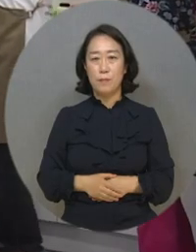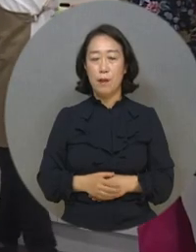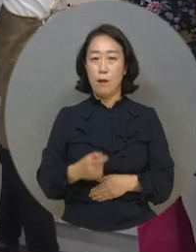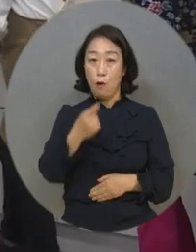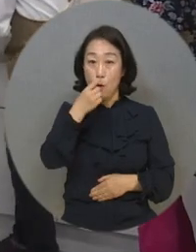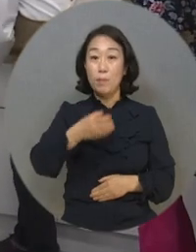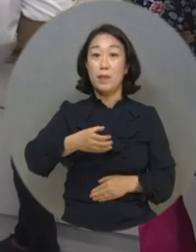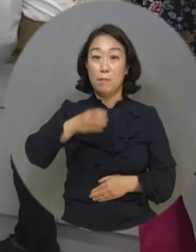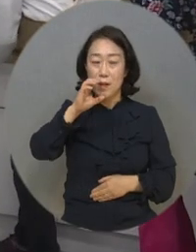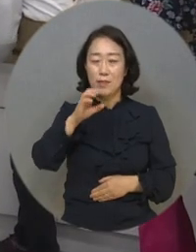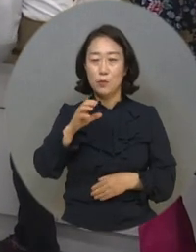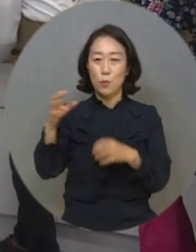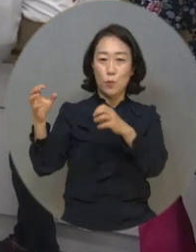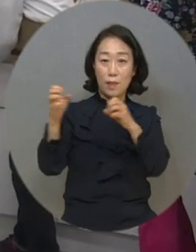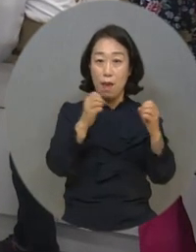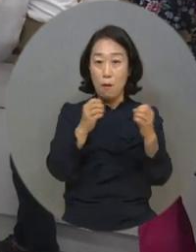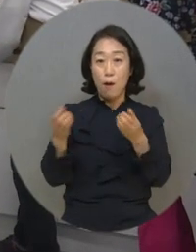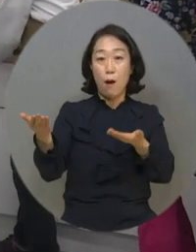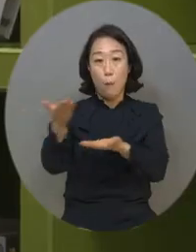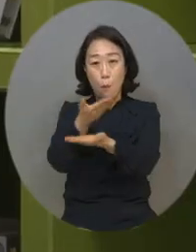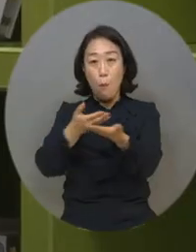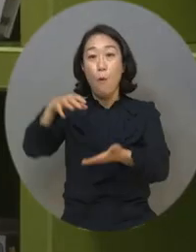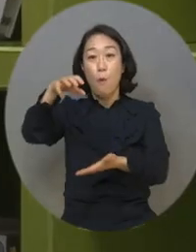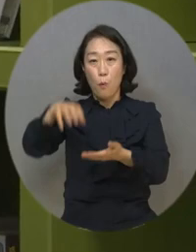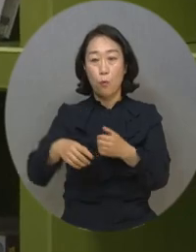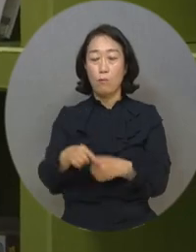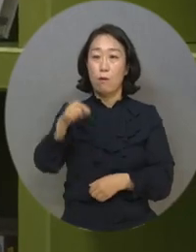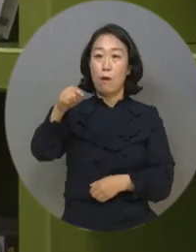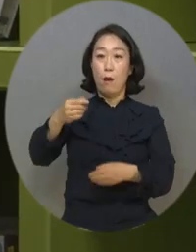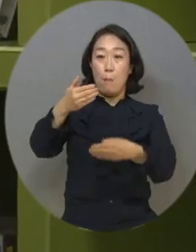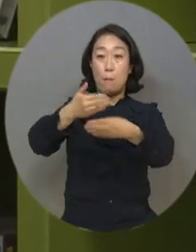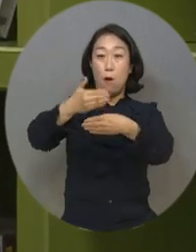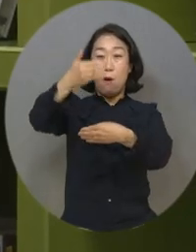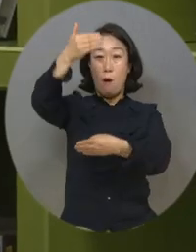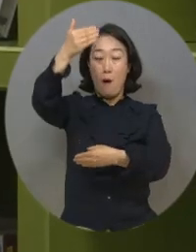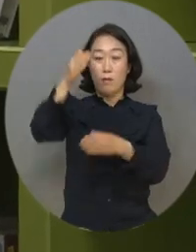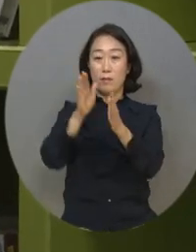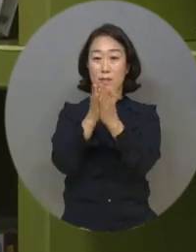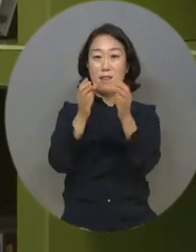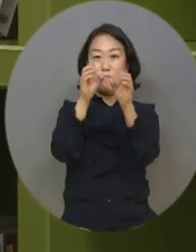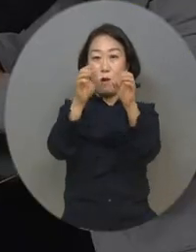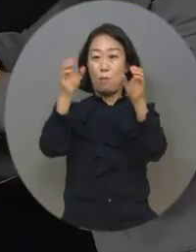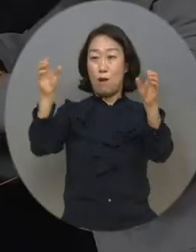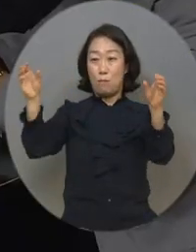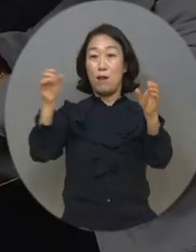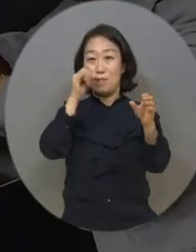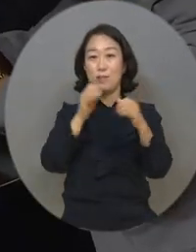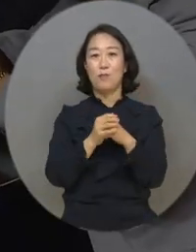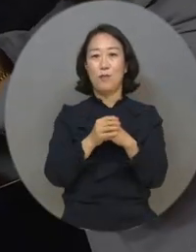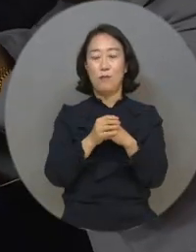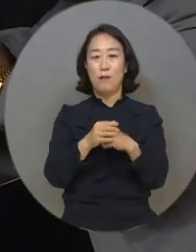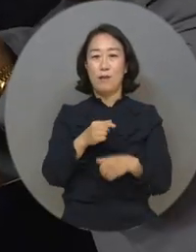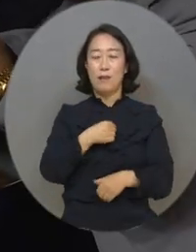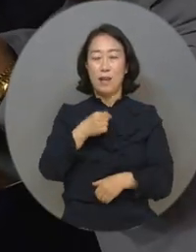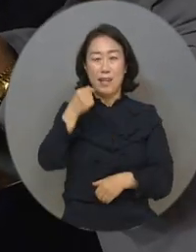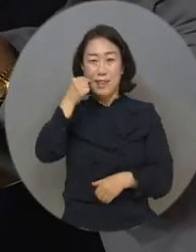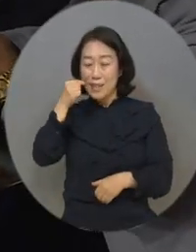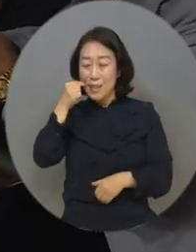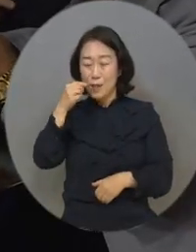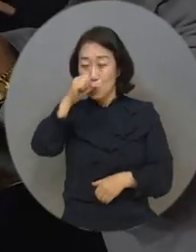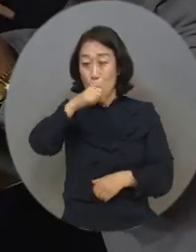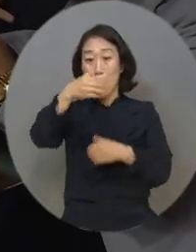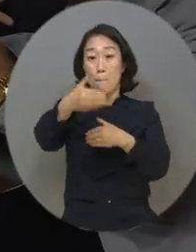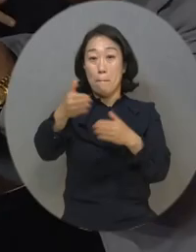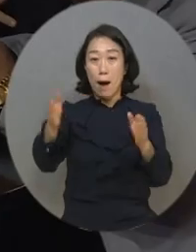커피를 마시며 담소를 나눌 수 있는 공간. 한쪽 벽면은 책들로 가득합니다. 가장 인기가 많은 스크린